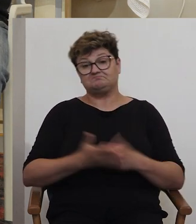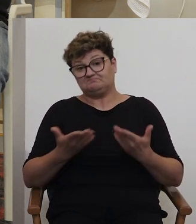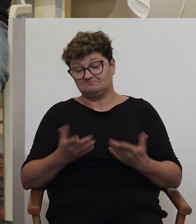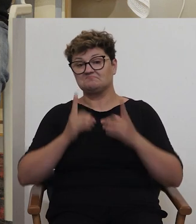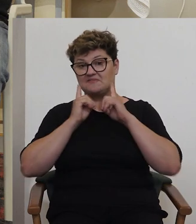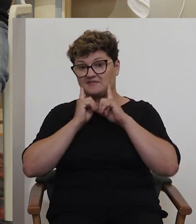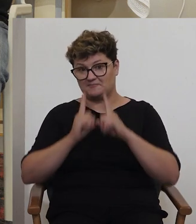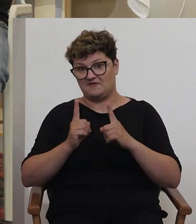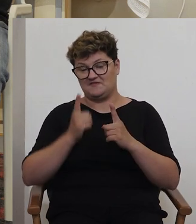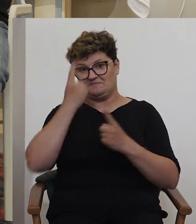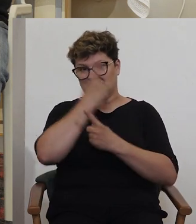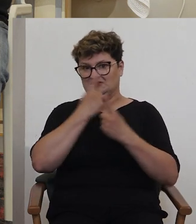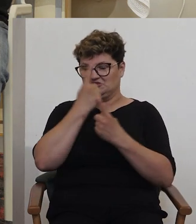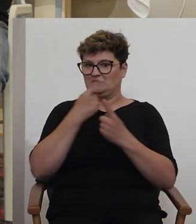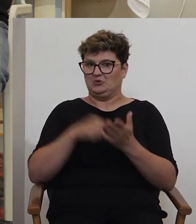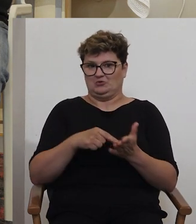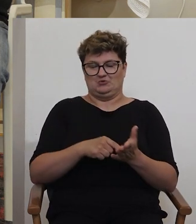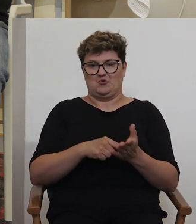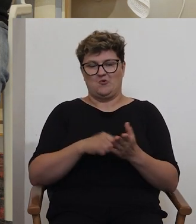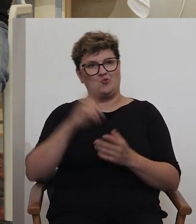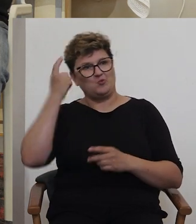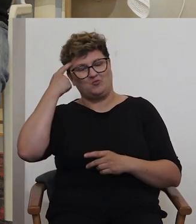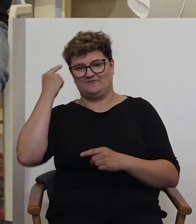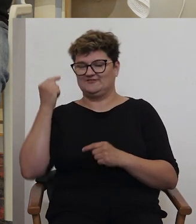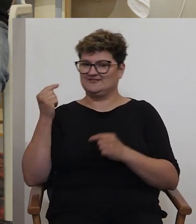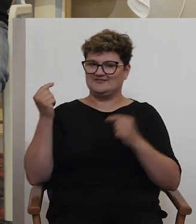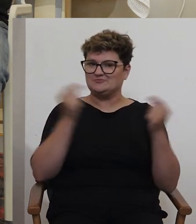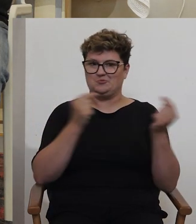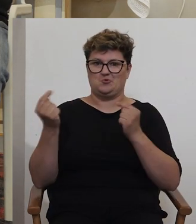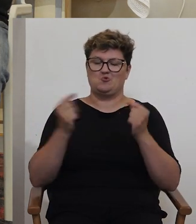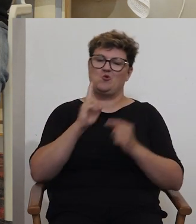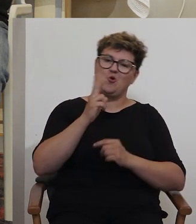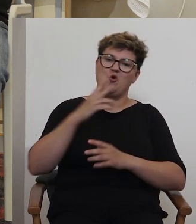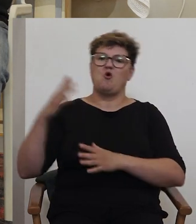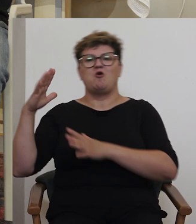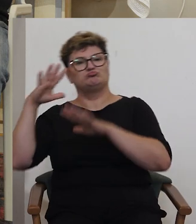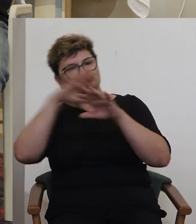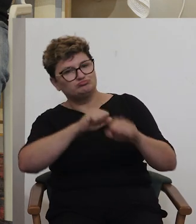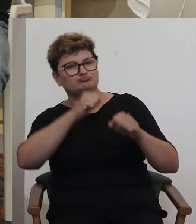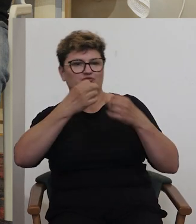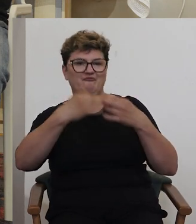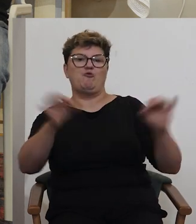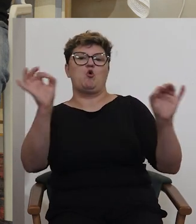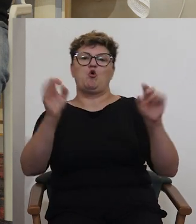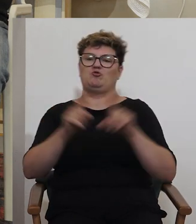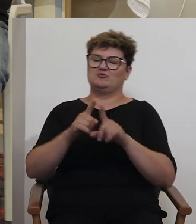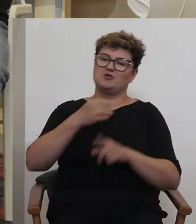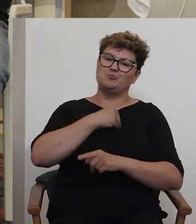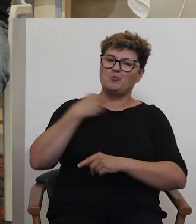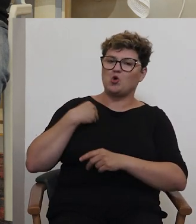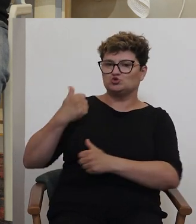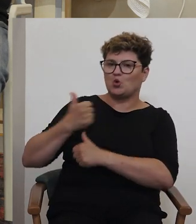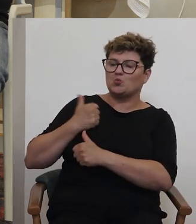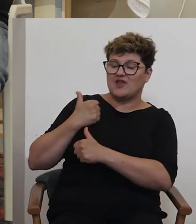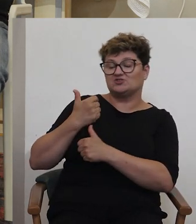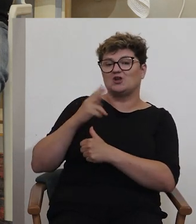naprawdę wydaje mi się, że to jest taka istota właśnie sporu o tych tak zwanych wyzwolicieli i o polskich żołnierzy, którzy